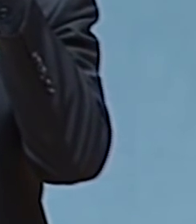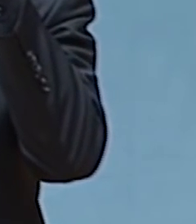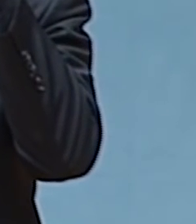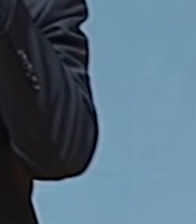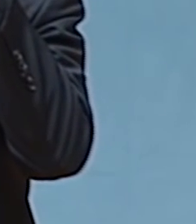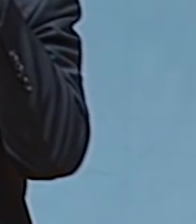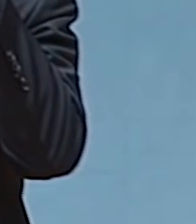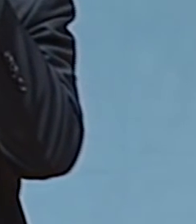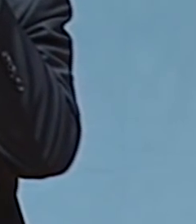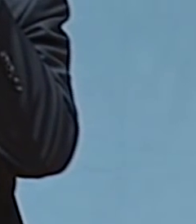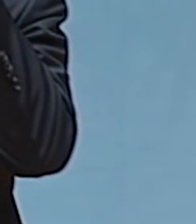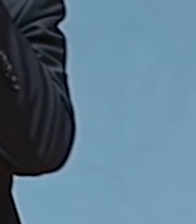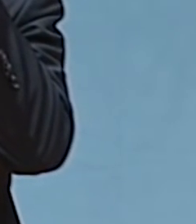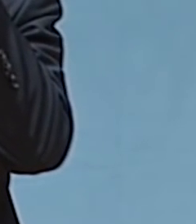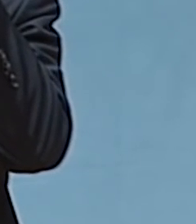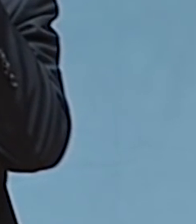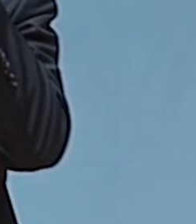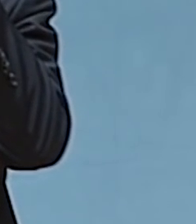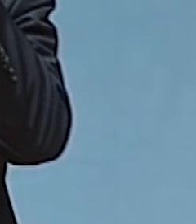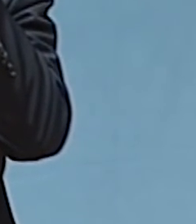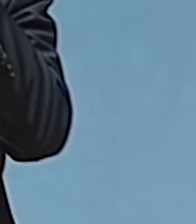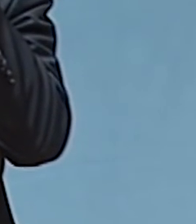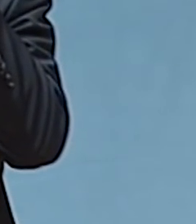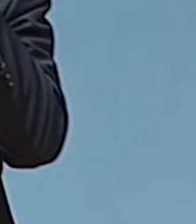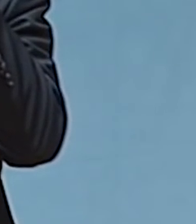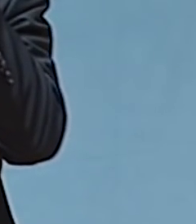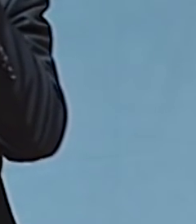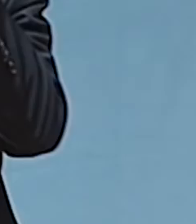알고 계시며,